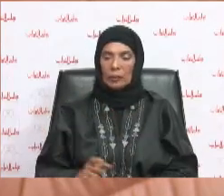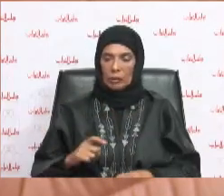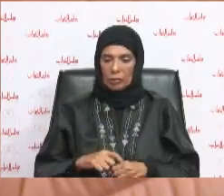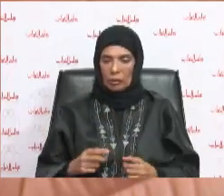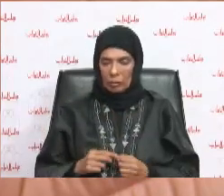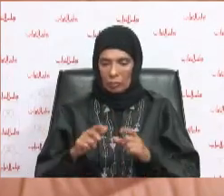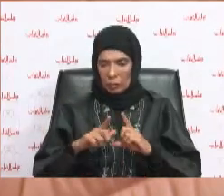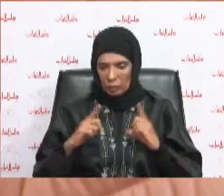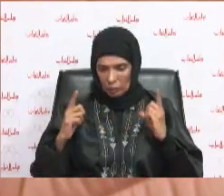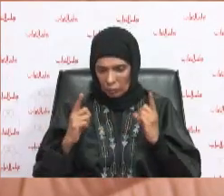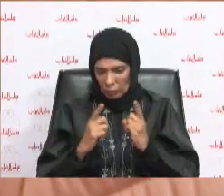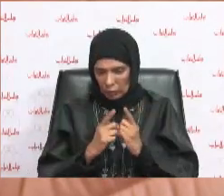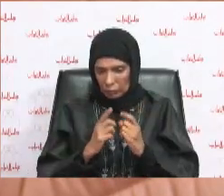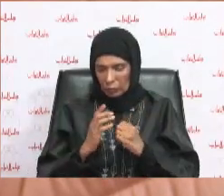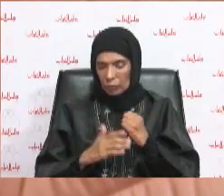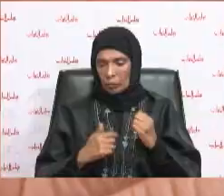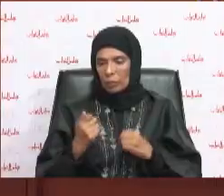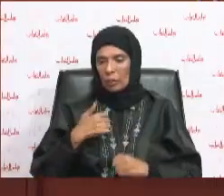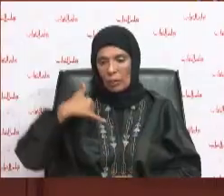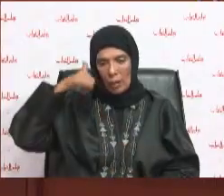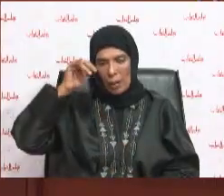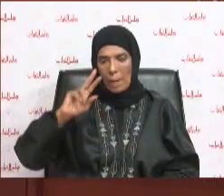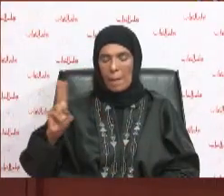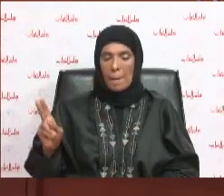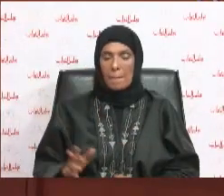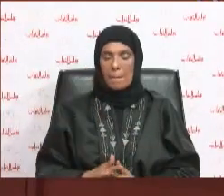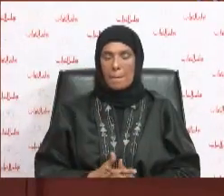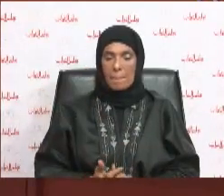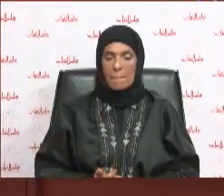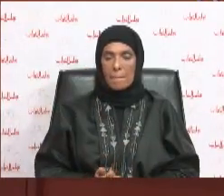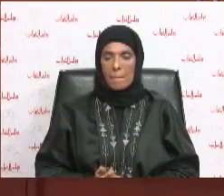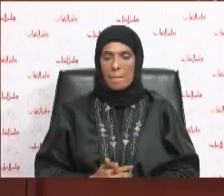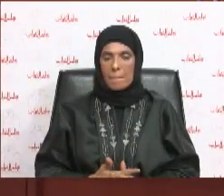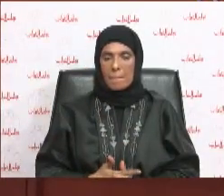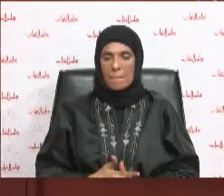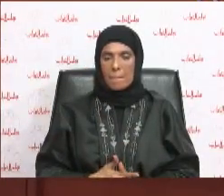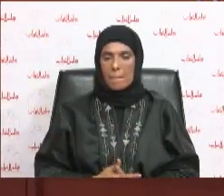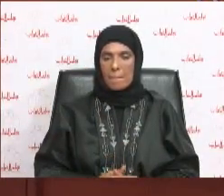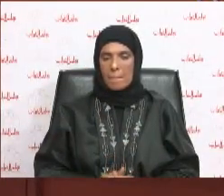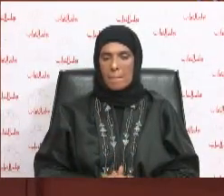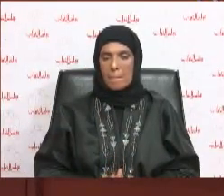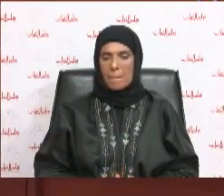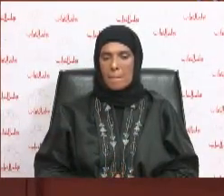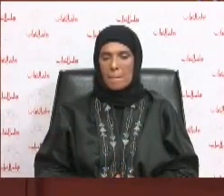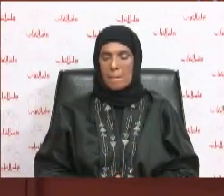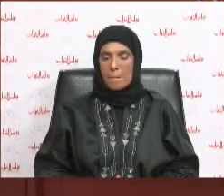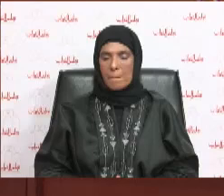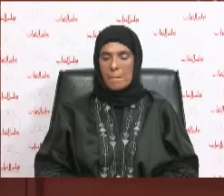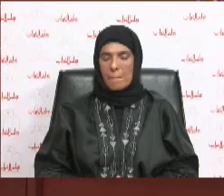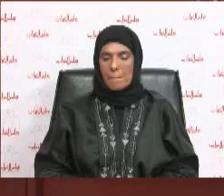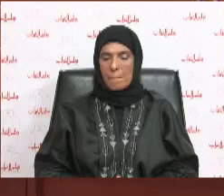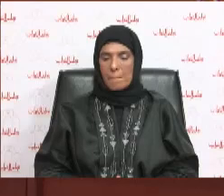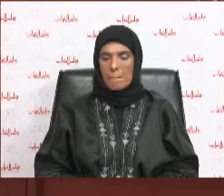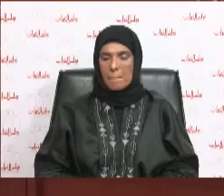لجنة مربي وتجار المواشي مثل ما قلنا. ولكن هناك بعد طبعا الصين مثل ما تفضل أخونا